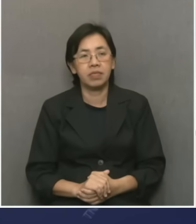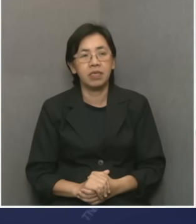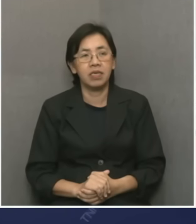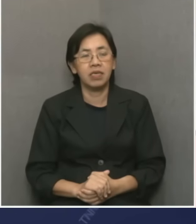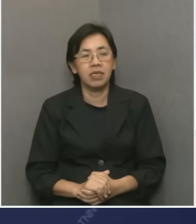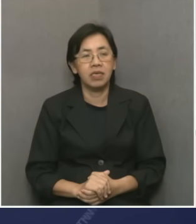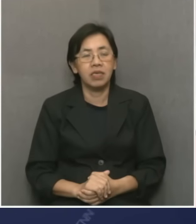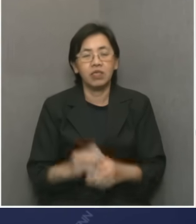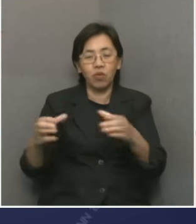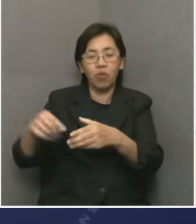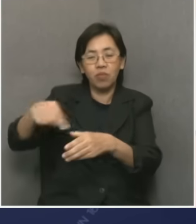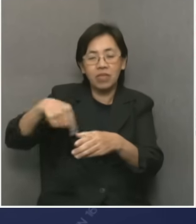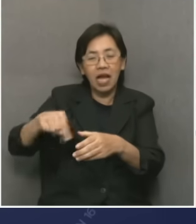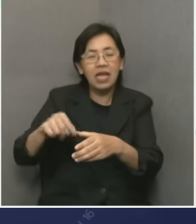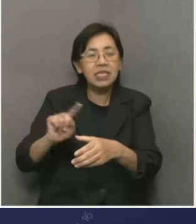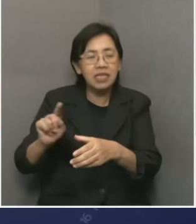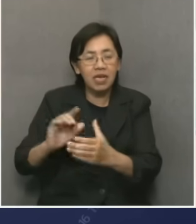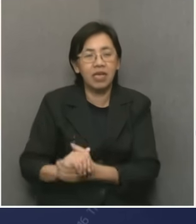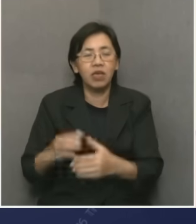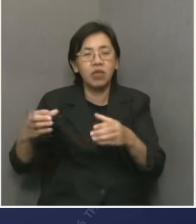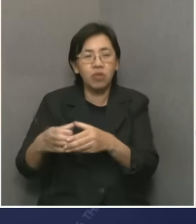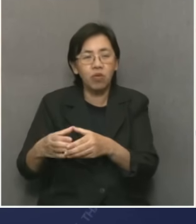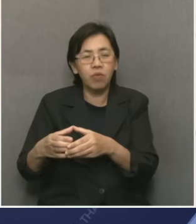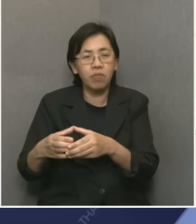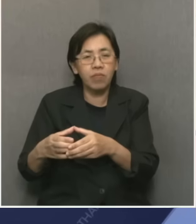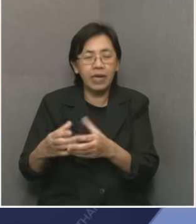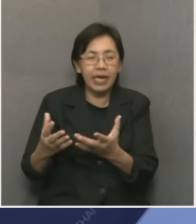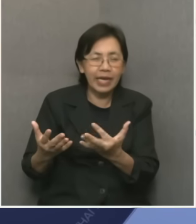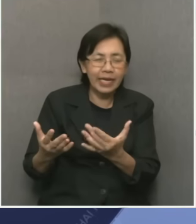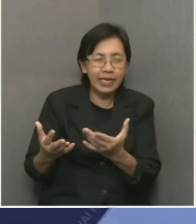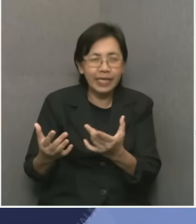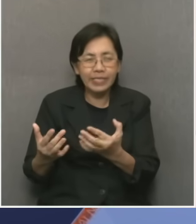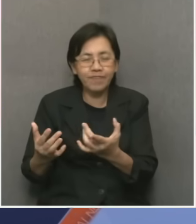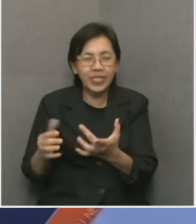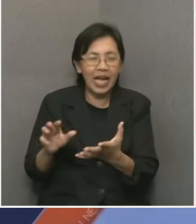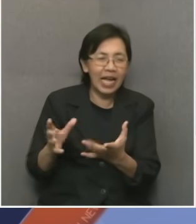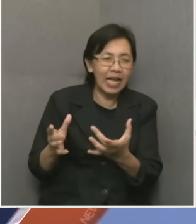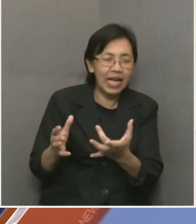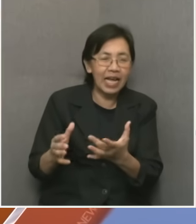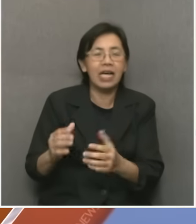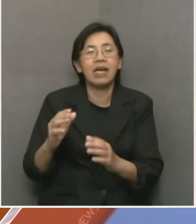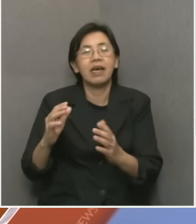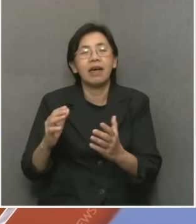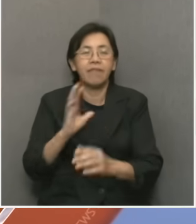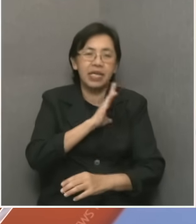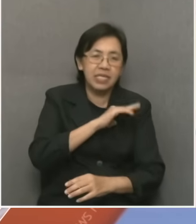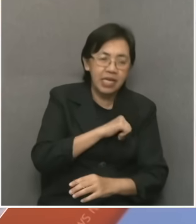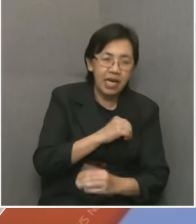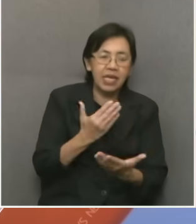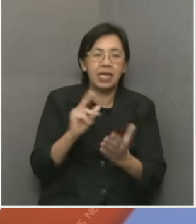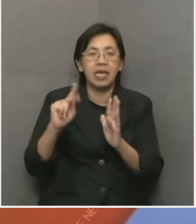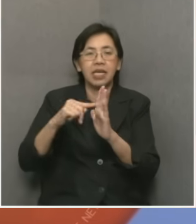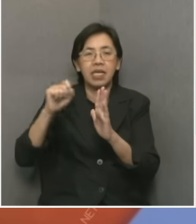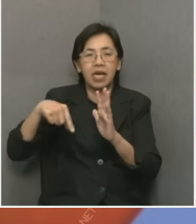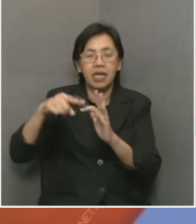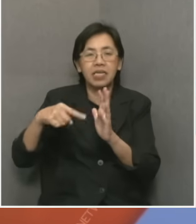ฐนะมากกว่านั่นก็คือนะครับในฝั่งของปาเลสไตน์ในฝั่งของกาซาเนี่ยเนื่อง